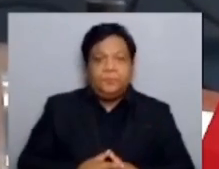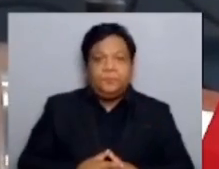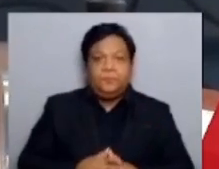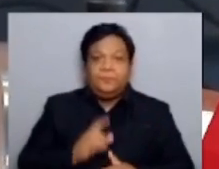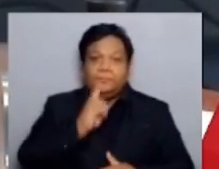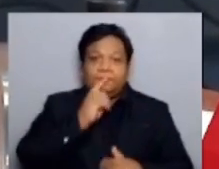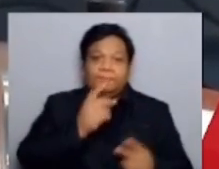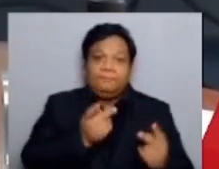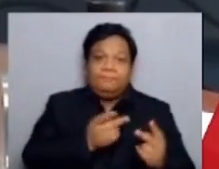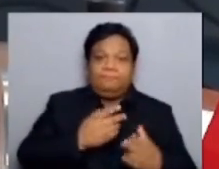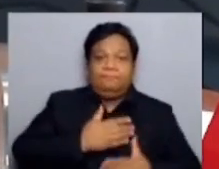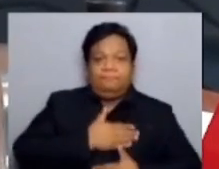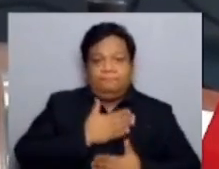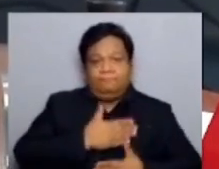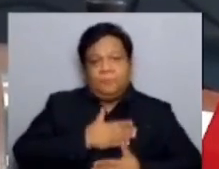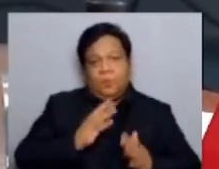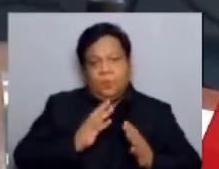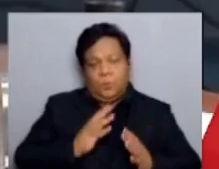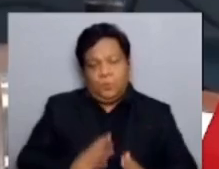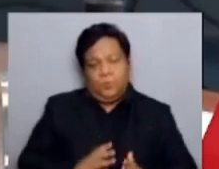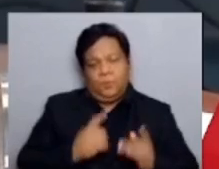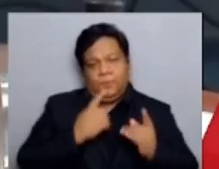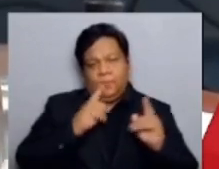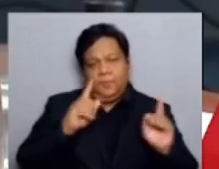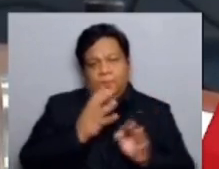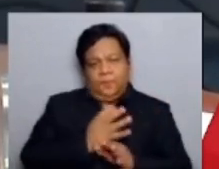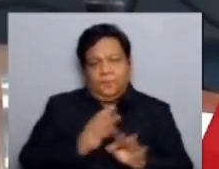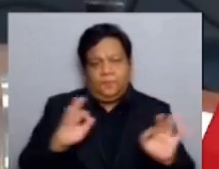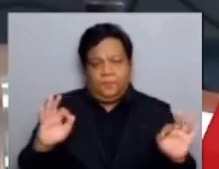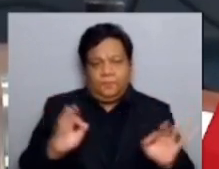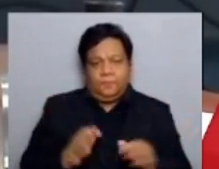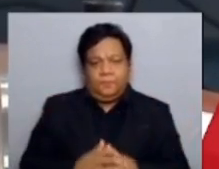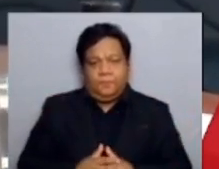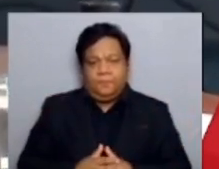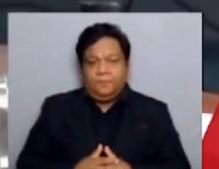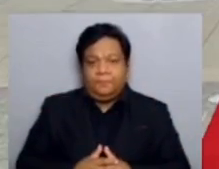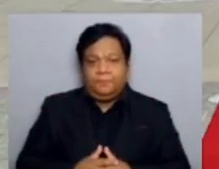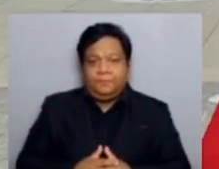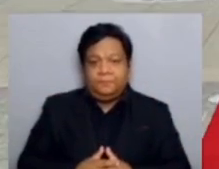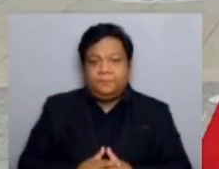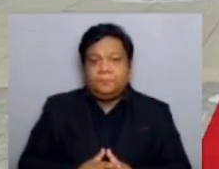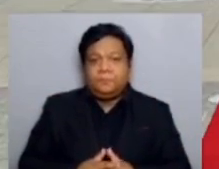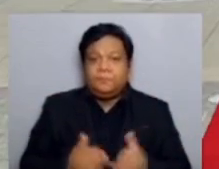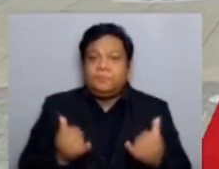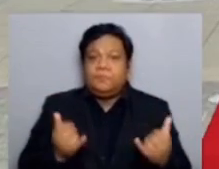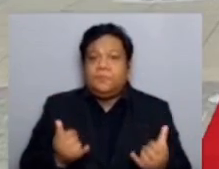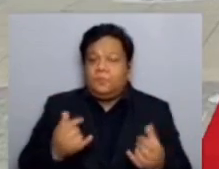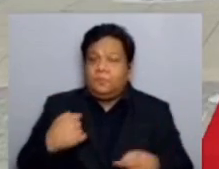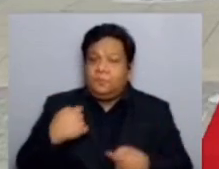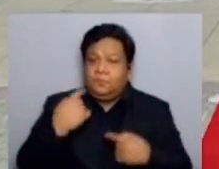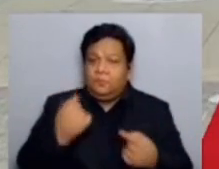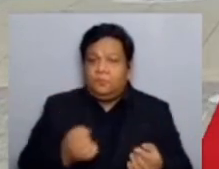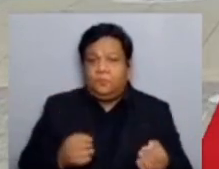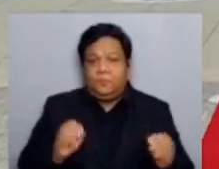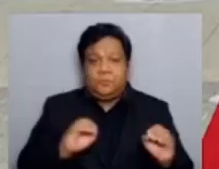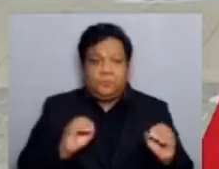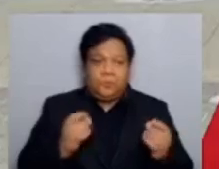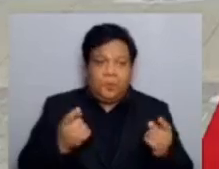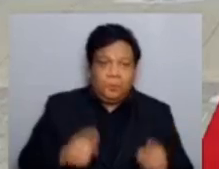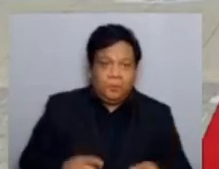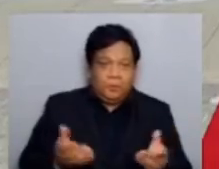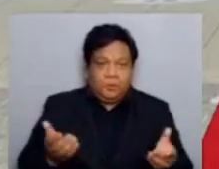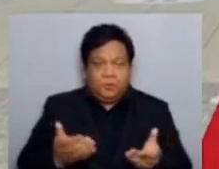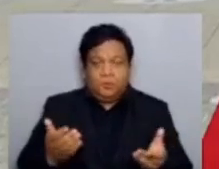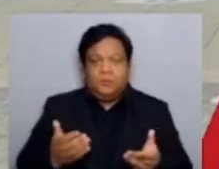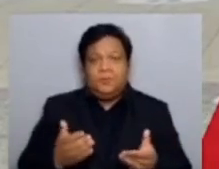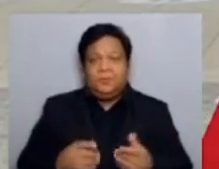niya na makakalaya na sila. Ivan, sa ngayon, wala pang paggalaw dito. Hindi pa rin dumarating yung release order mula sa